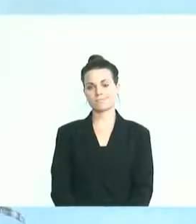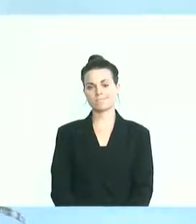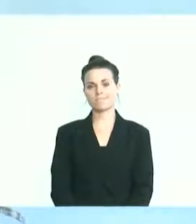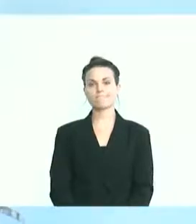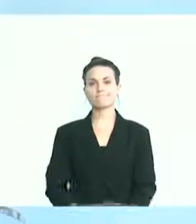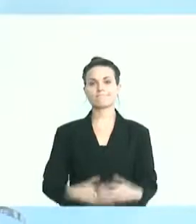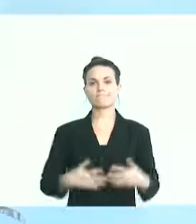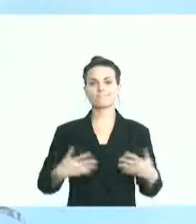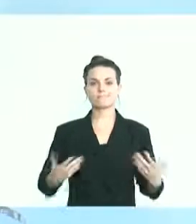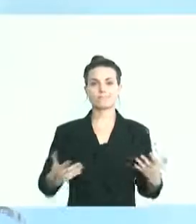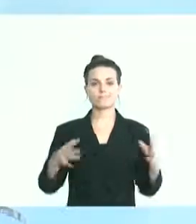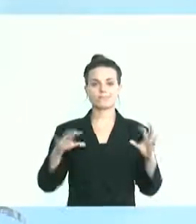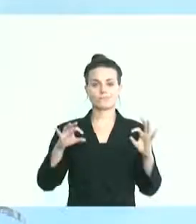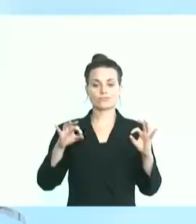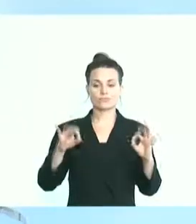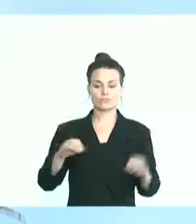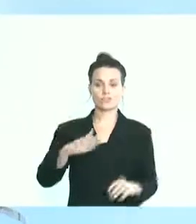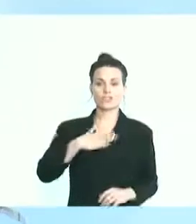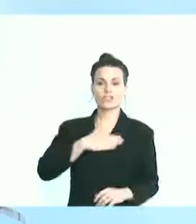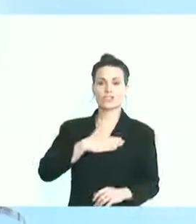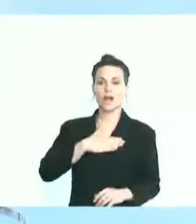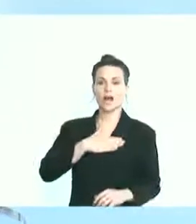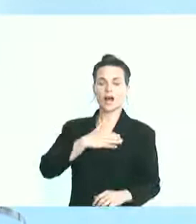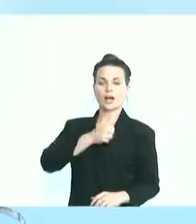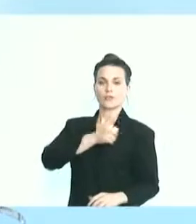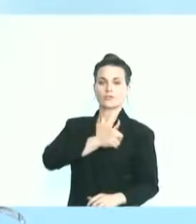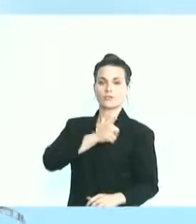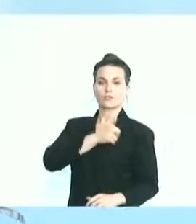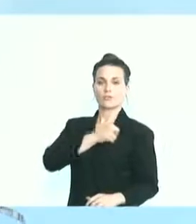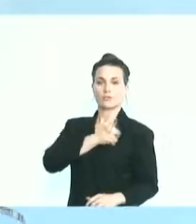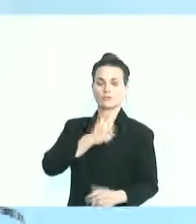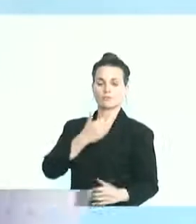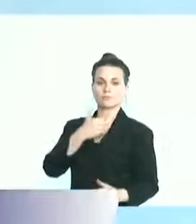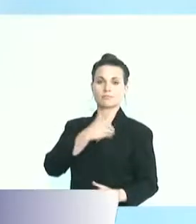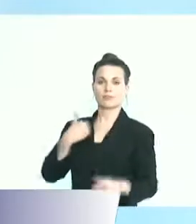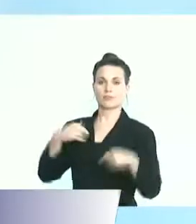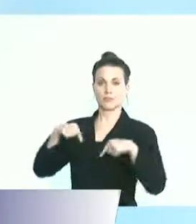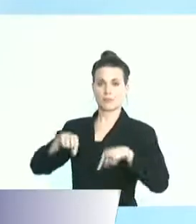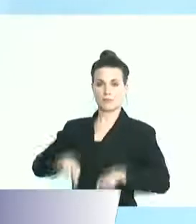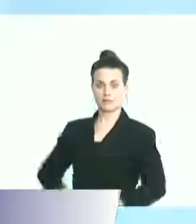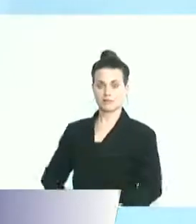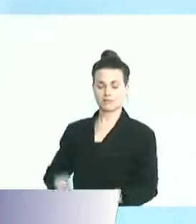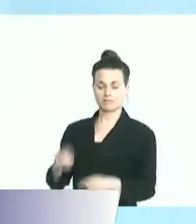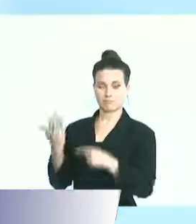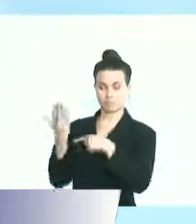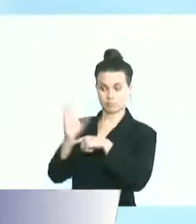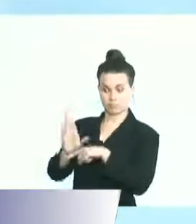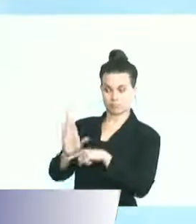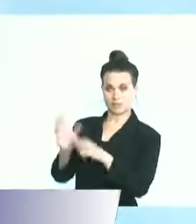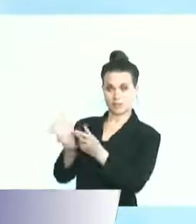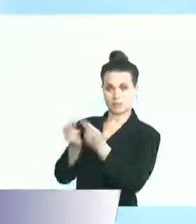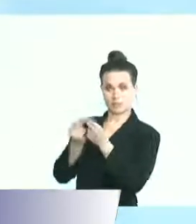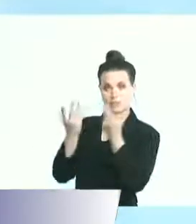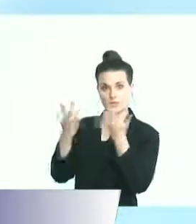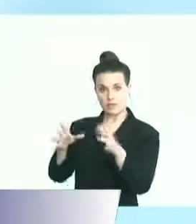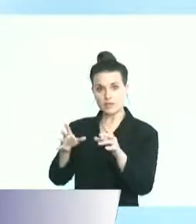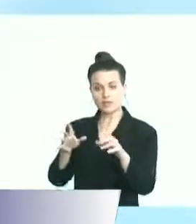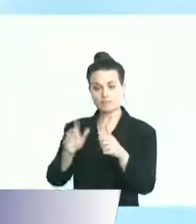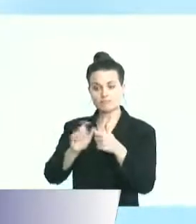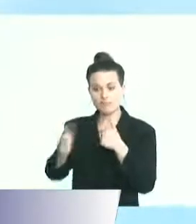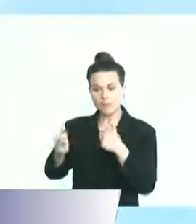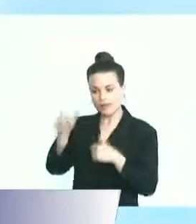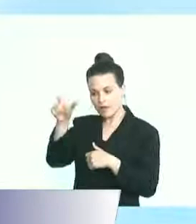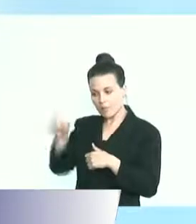Après ton intervention, chère Sophie, Madame la Ministre, et après le témoignage assez clair et j'ai envie de dire presque